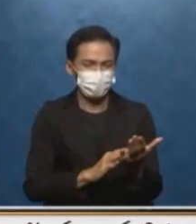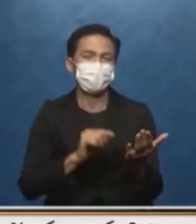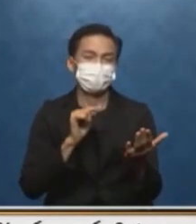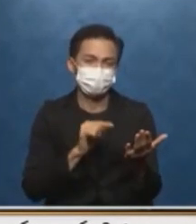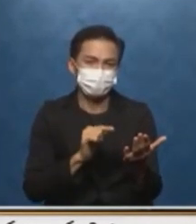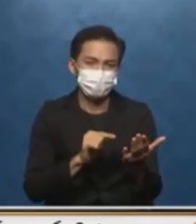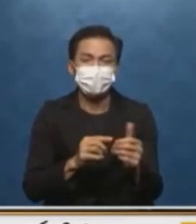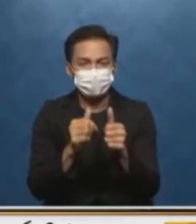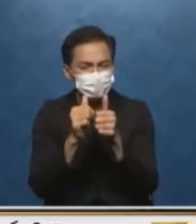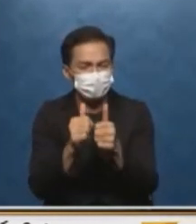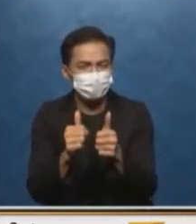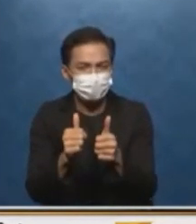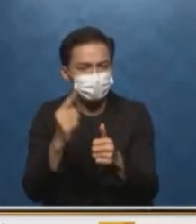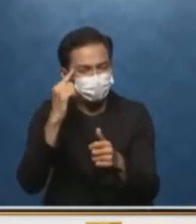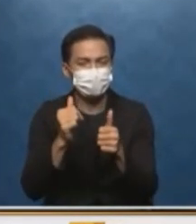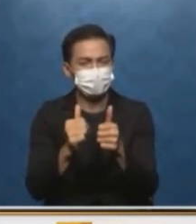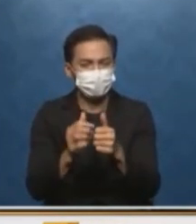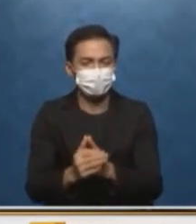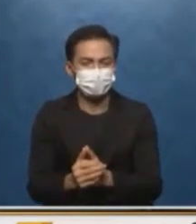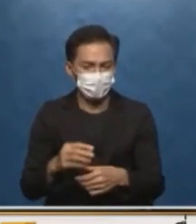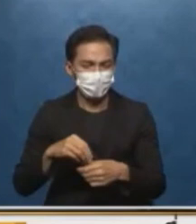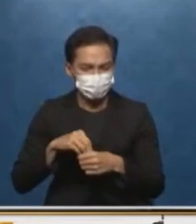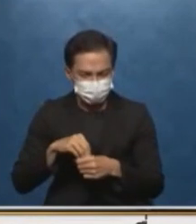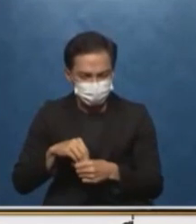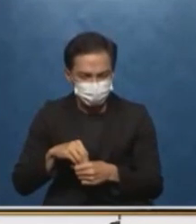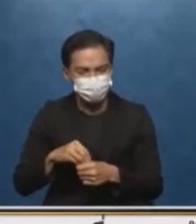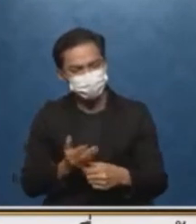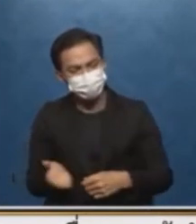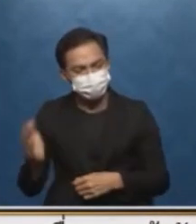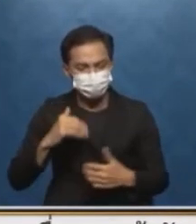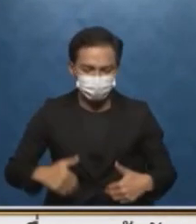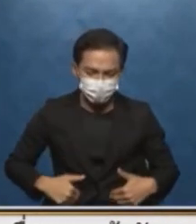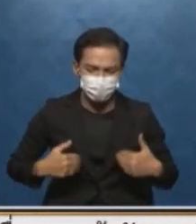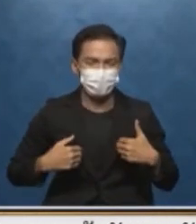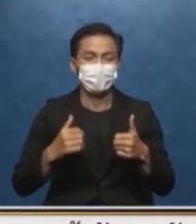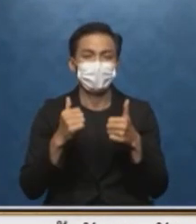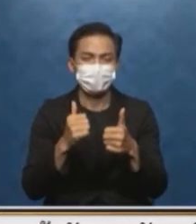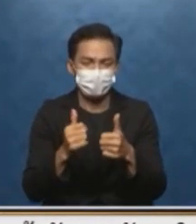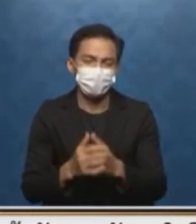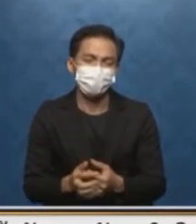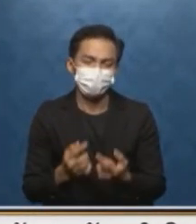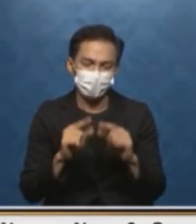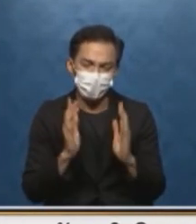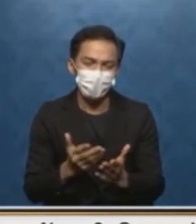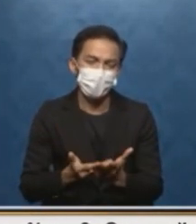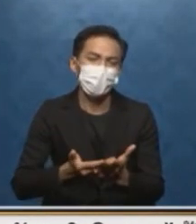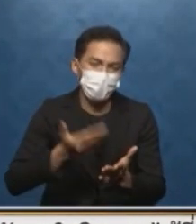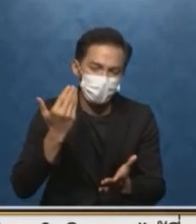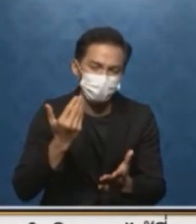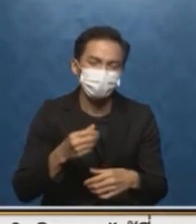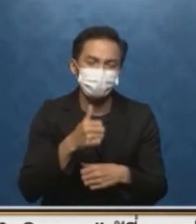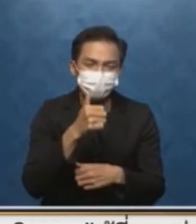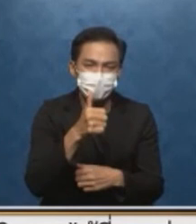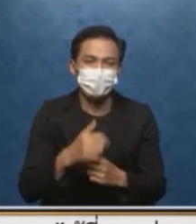ทศที่ดีนะคะเป็นประเทศที่น่าอยู่ค่ะแต่ว่ามันดีและน่าอยู่สำหรับคนรวยเท่านั้น